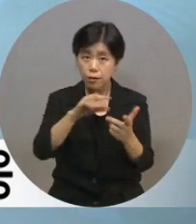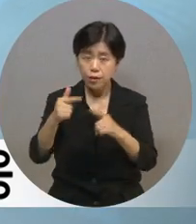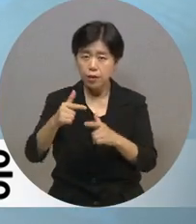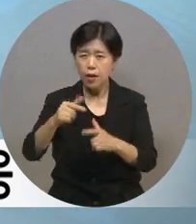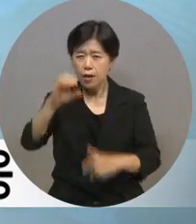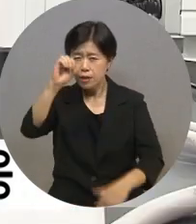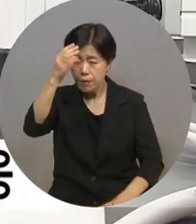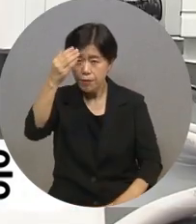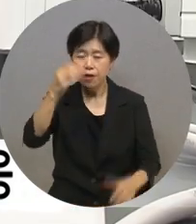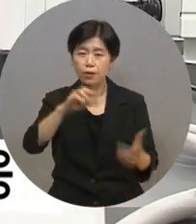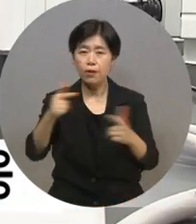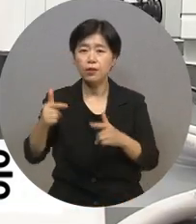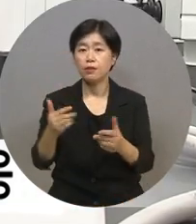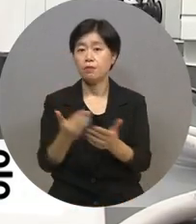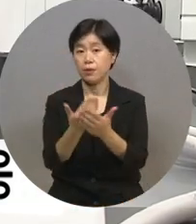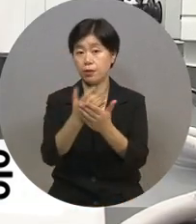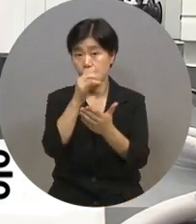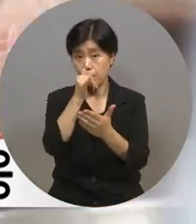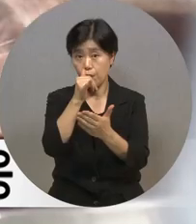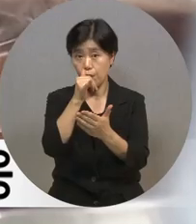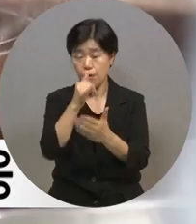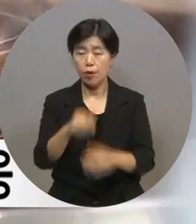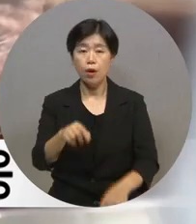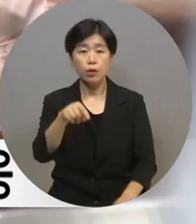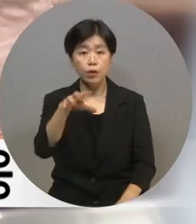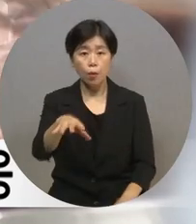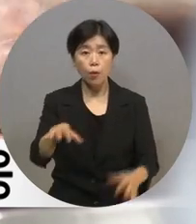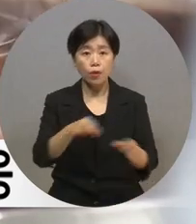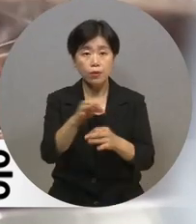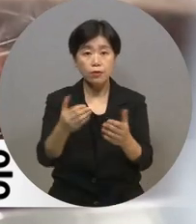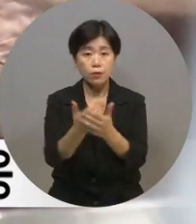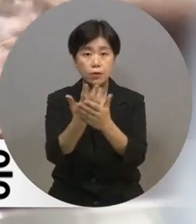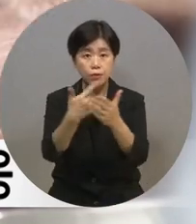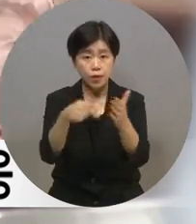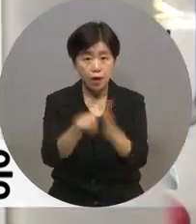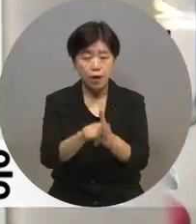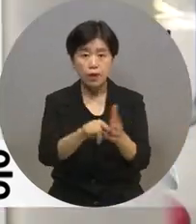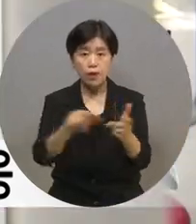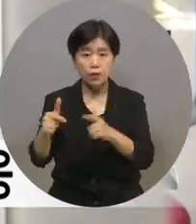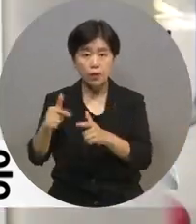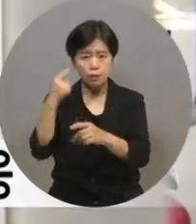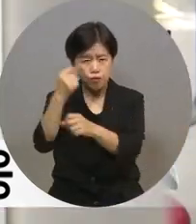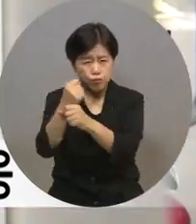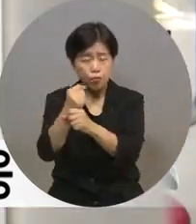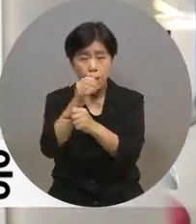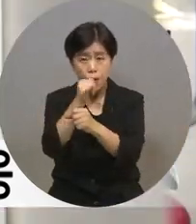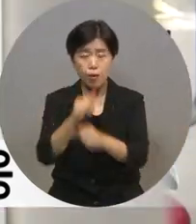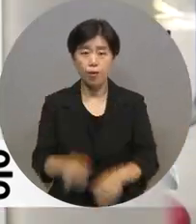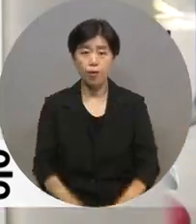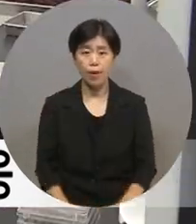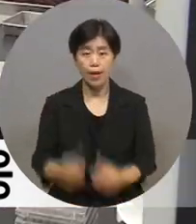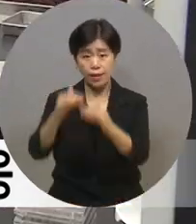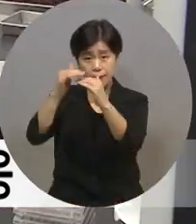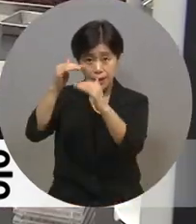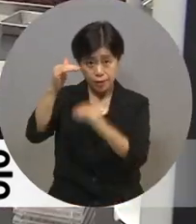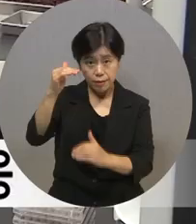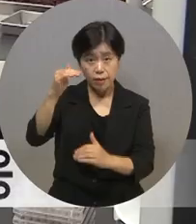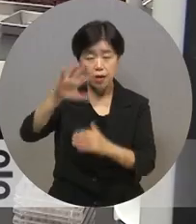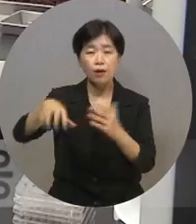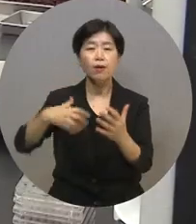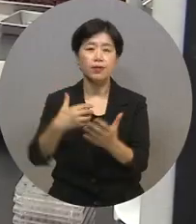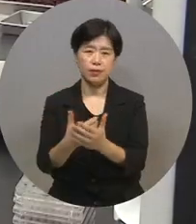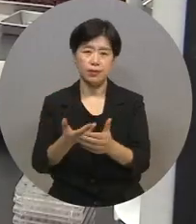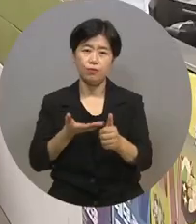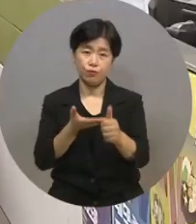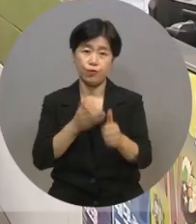자원을 강화해 지역 경제의 성장 모델을 창출하고 기업 맞춤형 소재 개발 및 실증을 통한 체계적인 혁신 공급 기반을 조성할